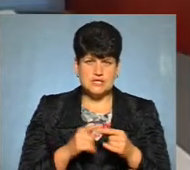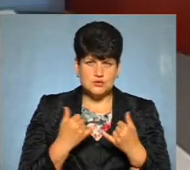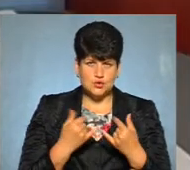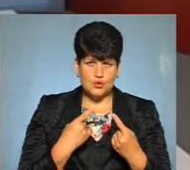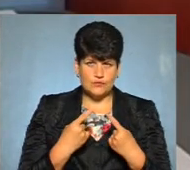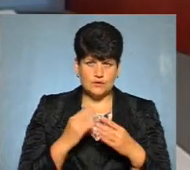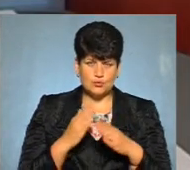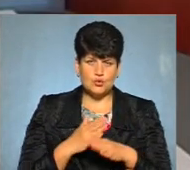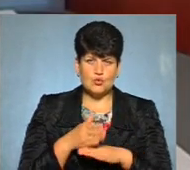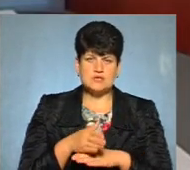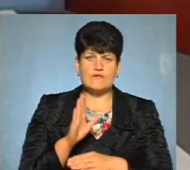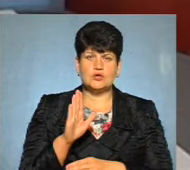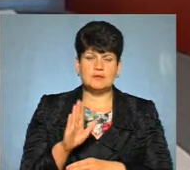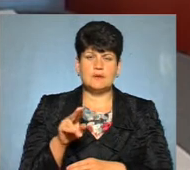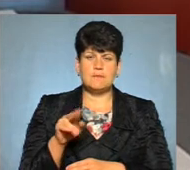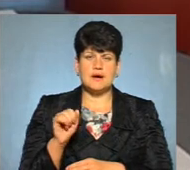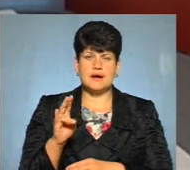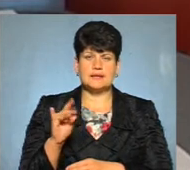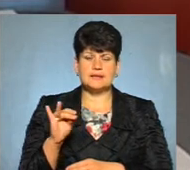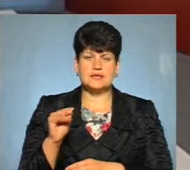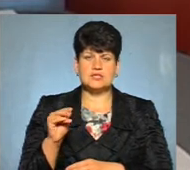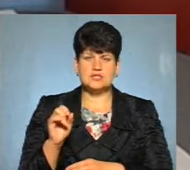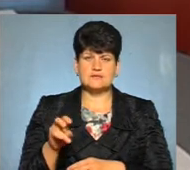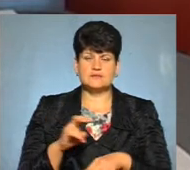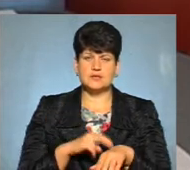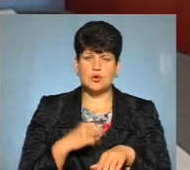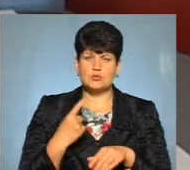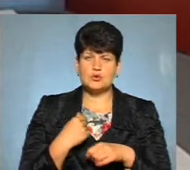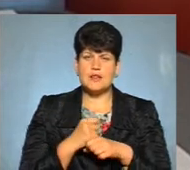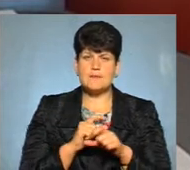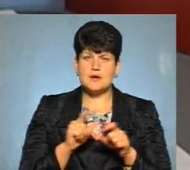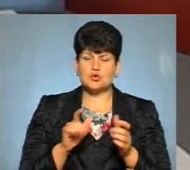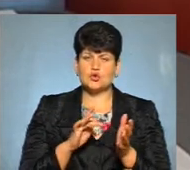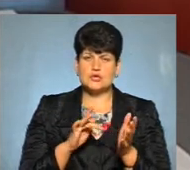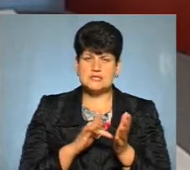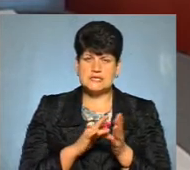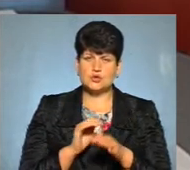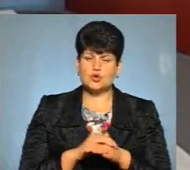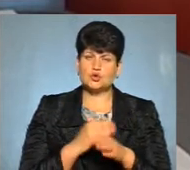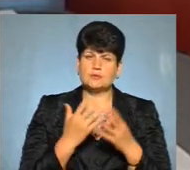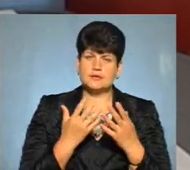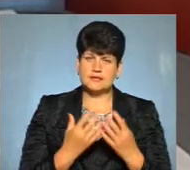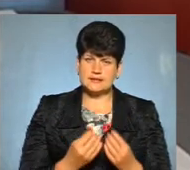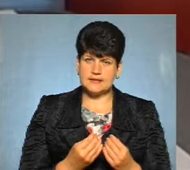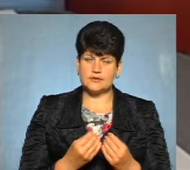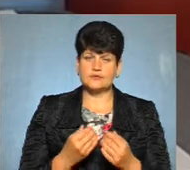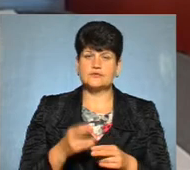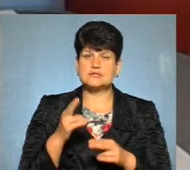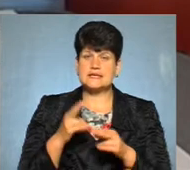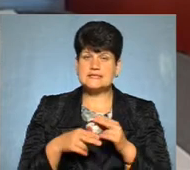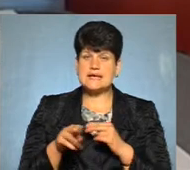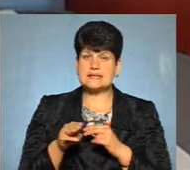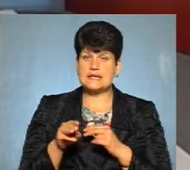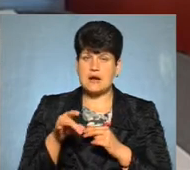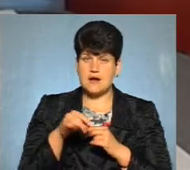гостем. Це Володимир Паничев, епідеміолог Тернопільського обласного лабораторного центру. Доброго дня. Доброго дня. Отож, з кінця травня